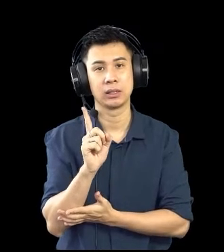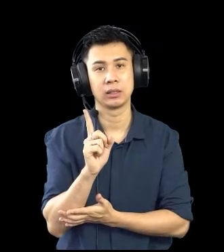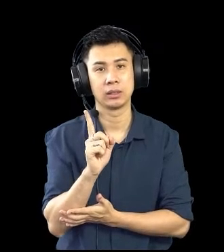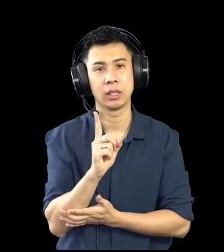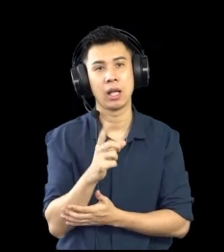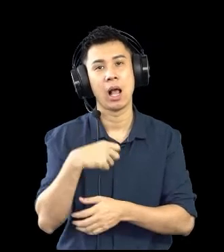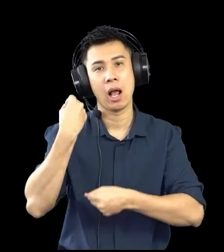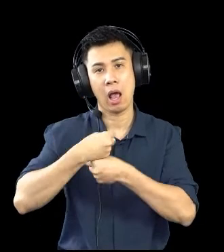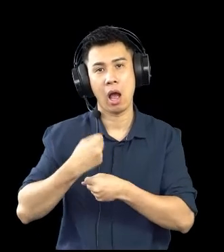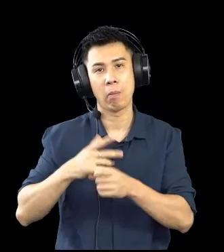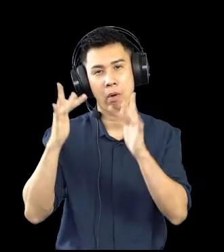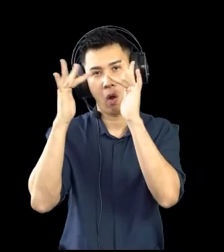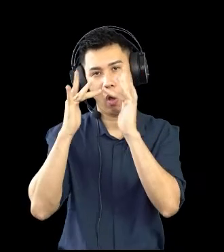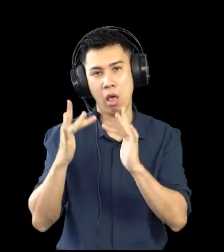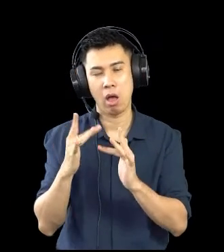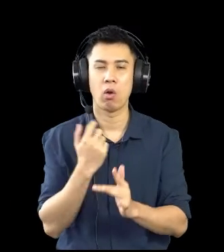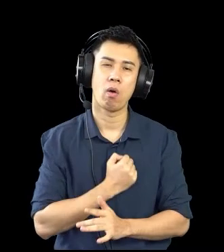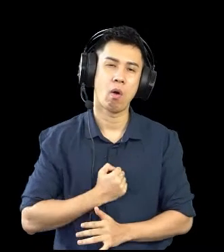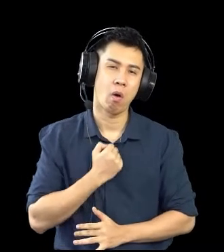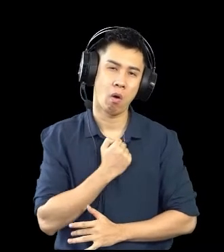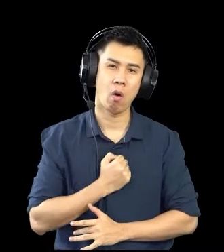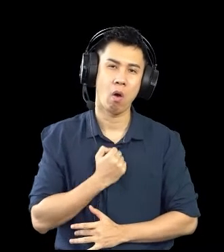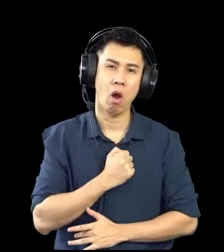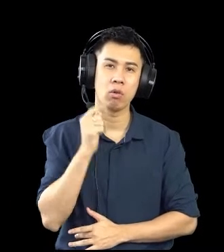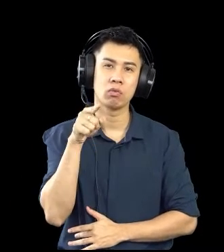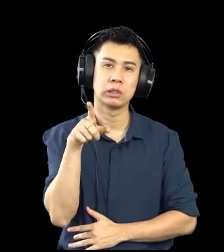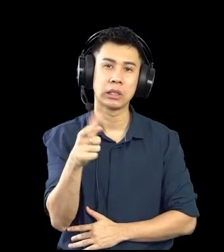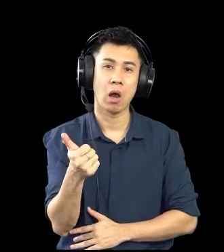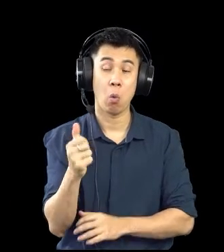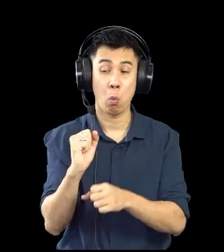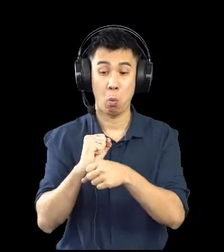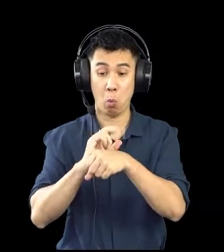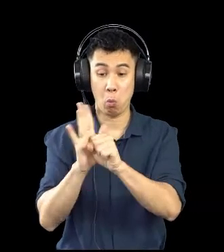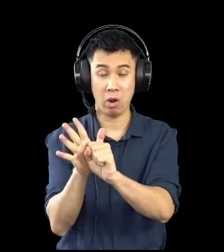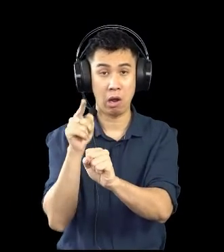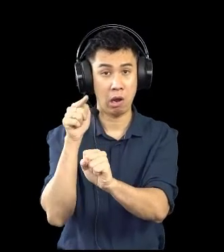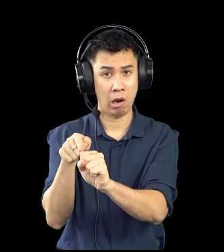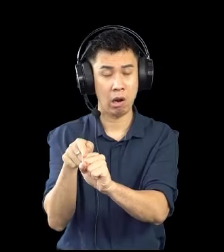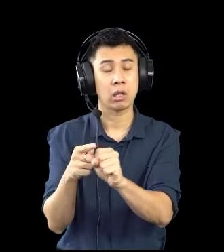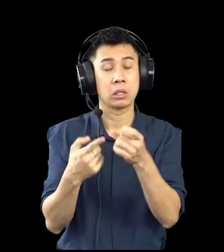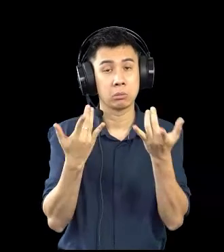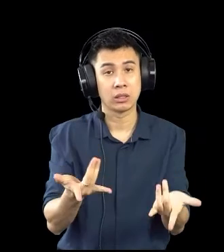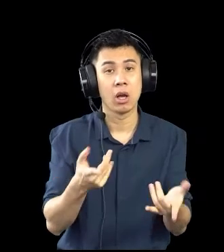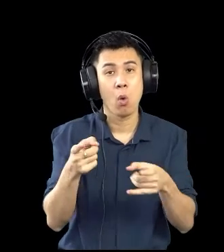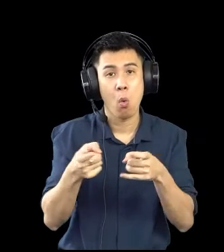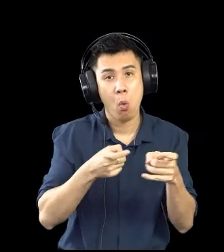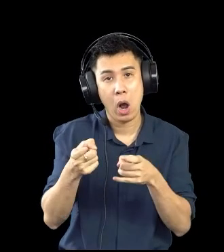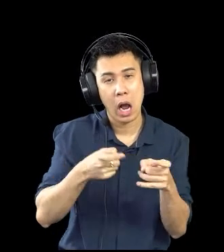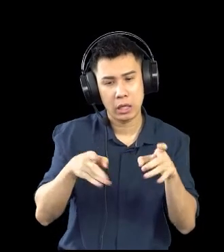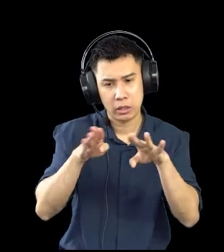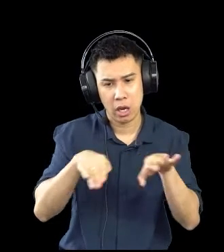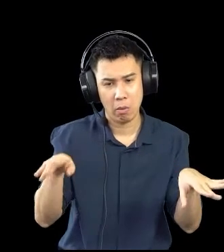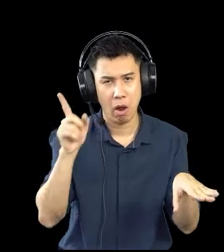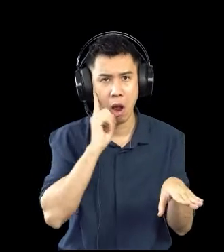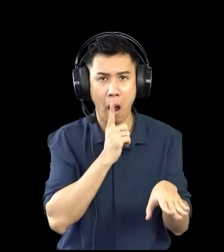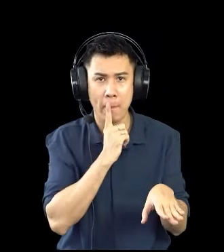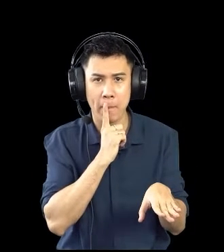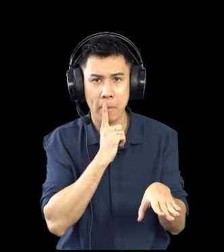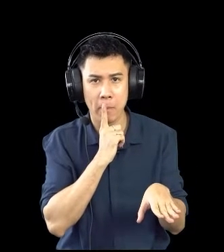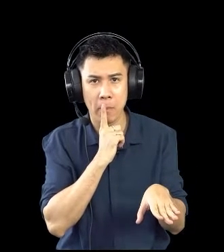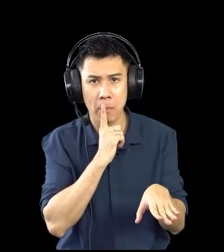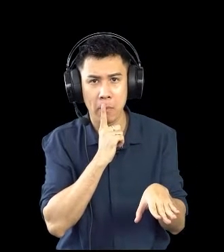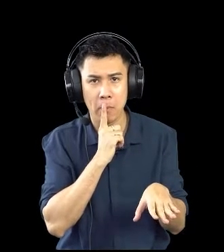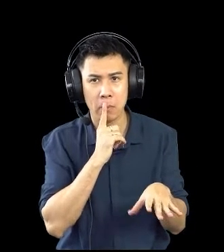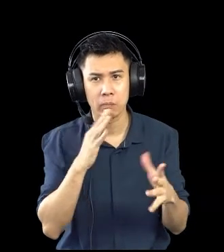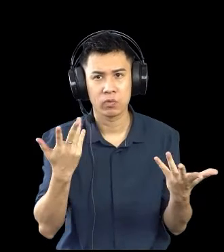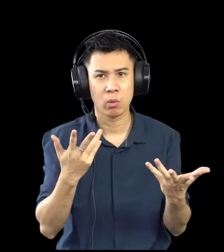việc làm online này có đôi lúc cũng rất là khó, tại vì trong tình hình dịch bệnh này ạ thì bọn em cũng đang rất cố gắng, bởi vì là các em học sinh khiếm thính thì ngoài cái việc